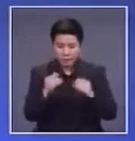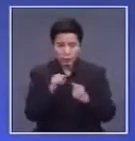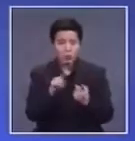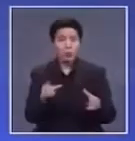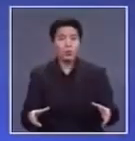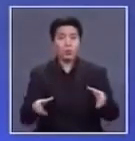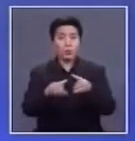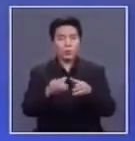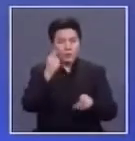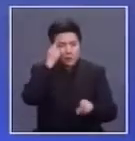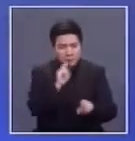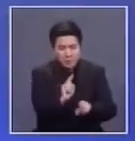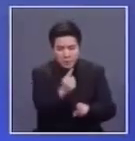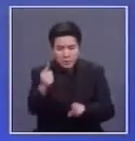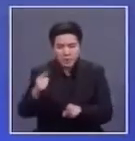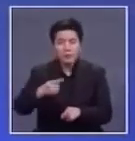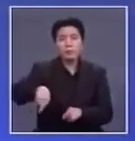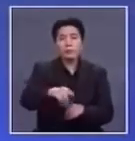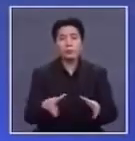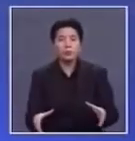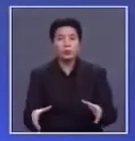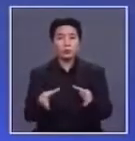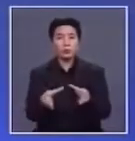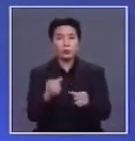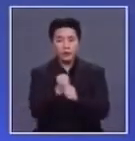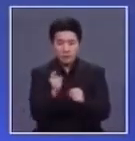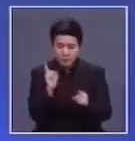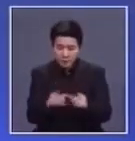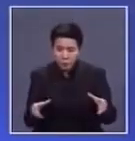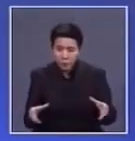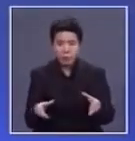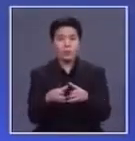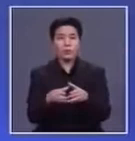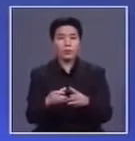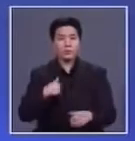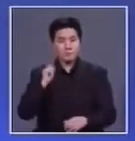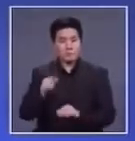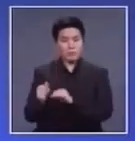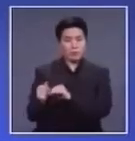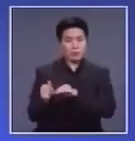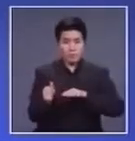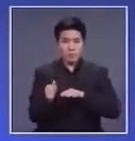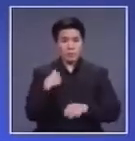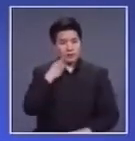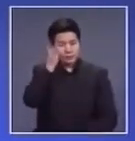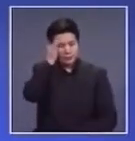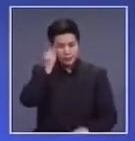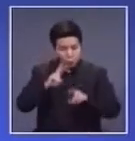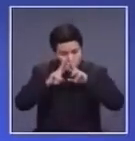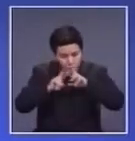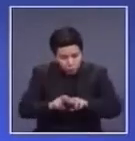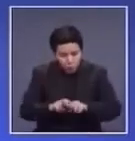เชิงสร้างสรรค์และกระบวนการเรียนรู้ต่างๆเช่นการทำงานเป็นทีมการมีภาวะผู้นำการคิดวิเคราะห์อย่างสร้างสรร